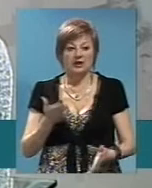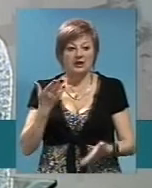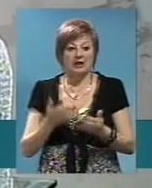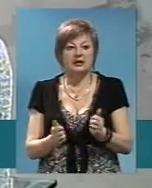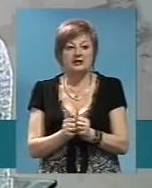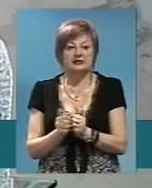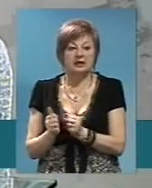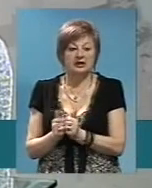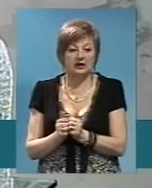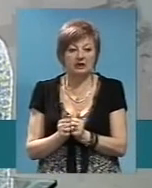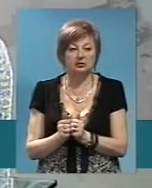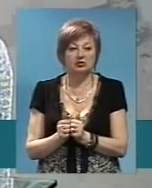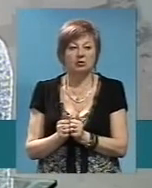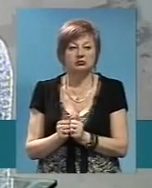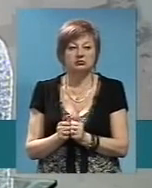місто наближається